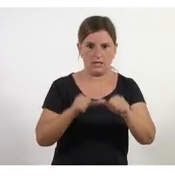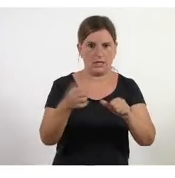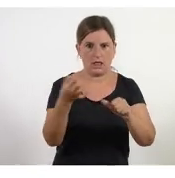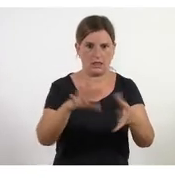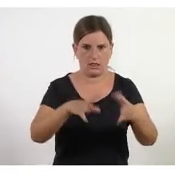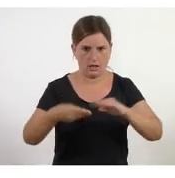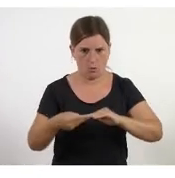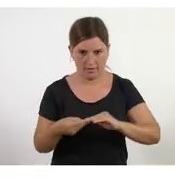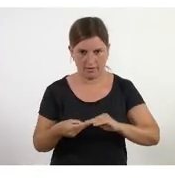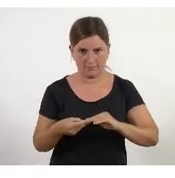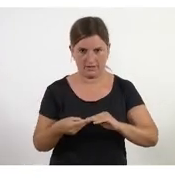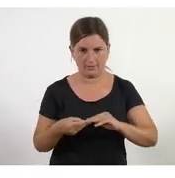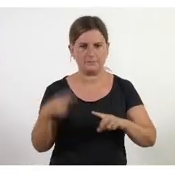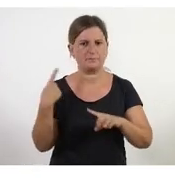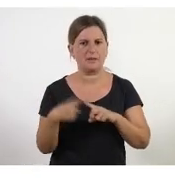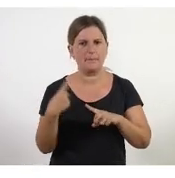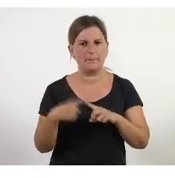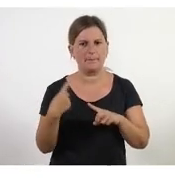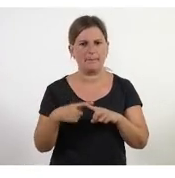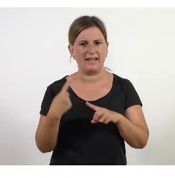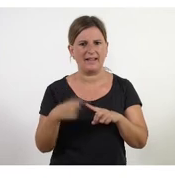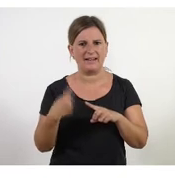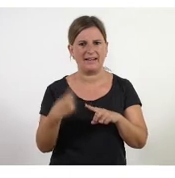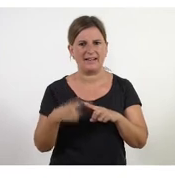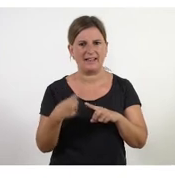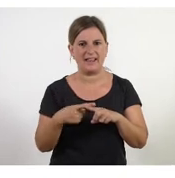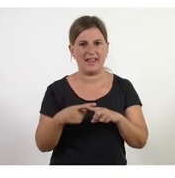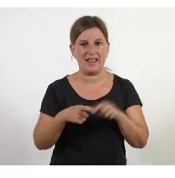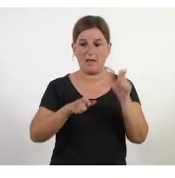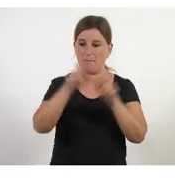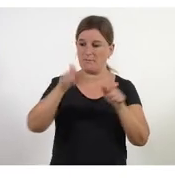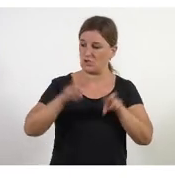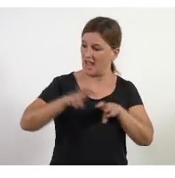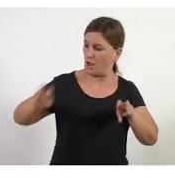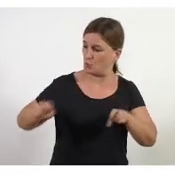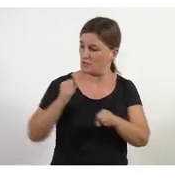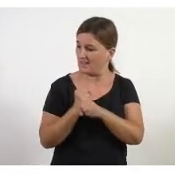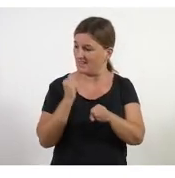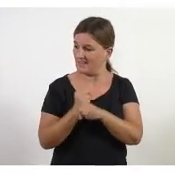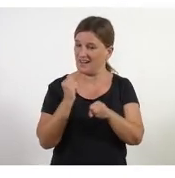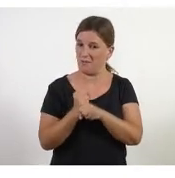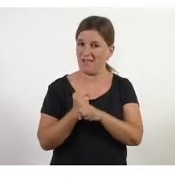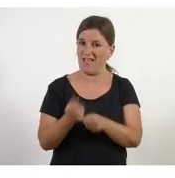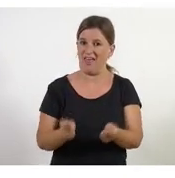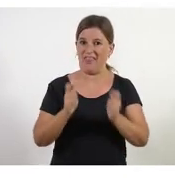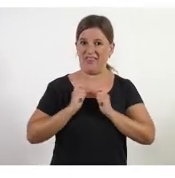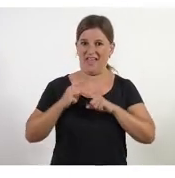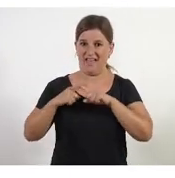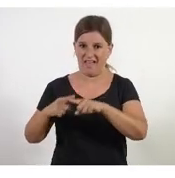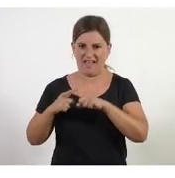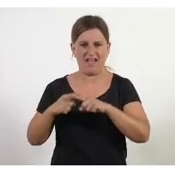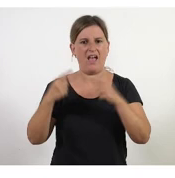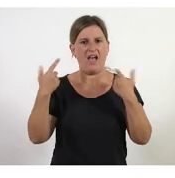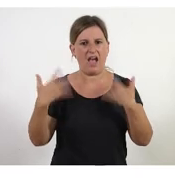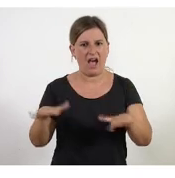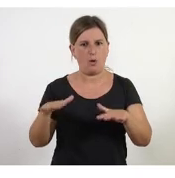d'ajustament, perquè el tema de tindre la persona al costat fa que, i encara que ens organitzem molt bé, treballem molt bé